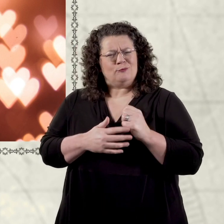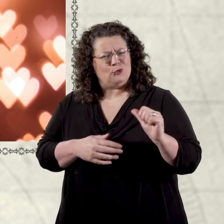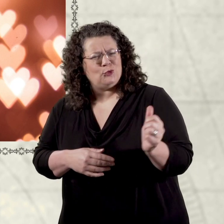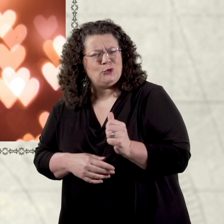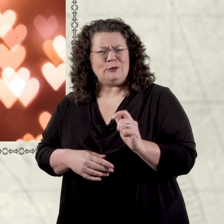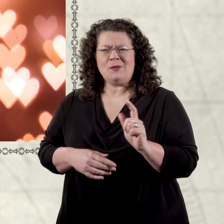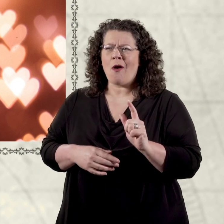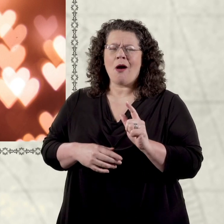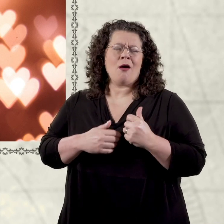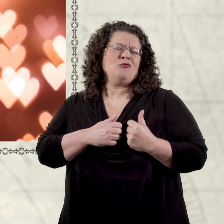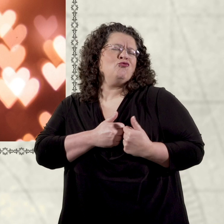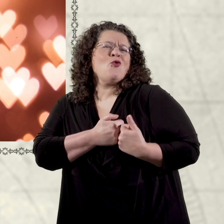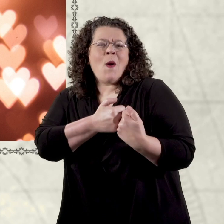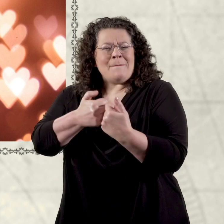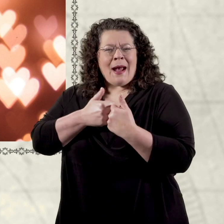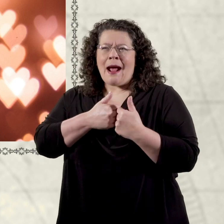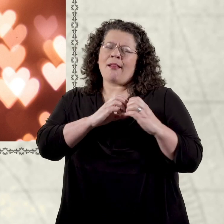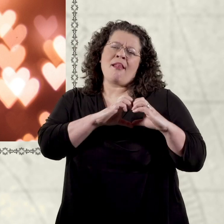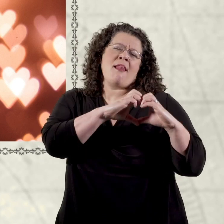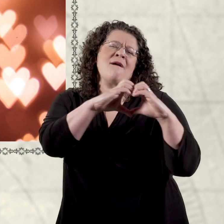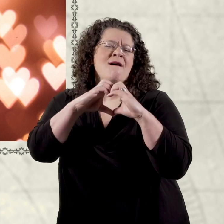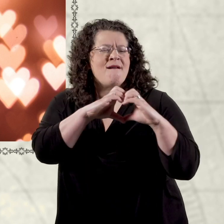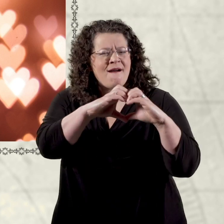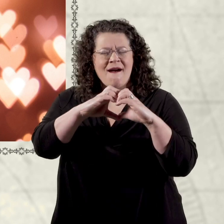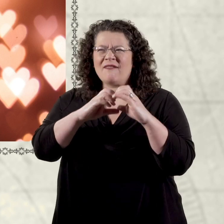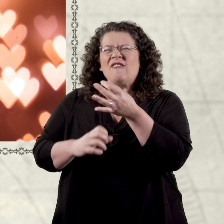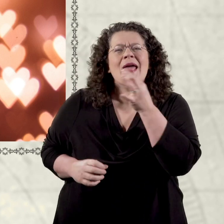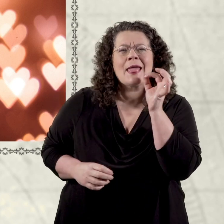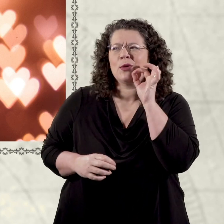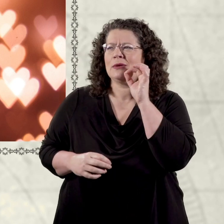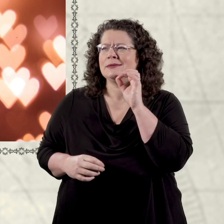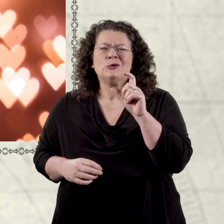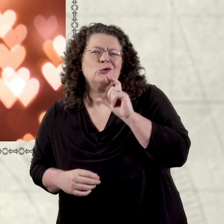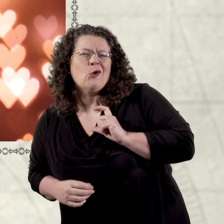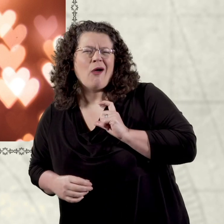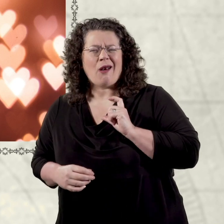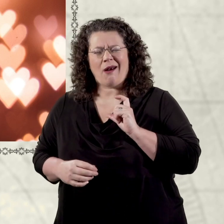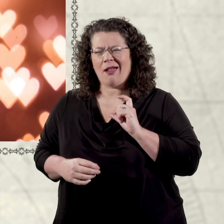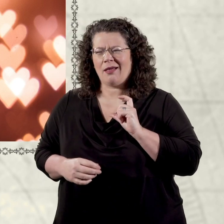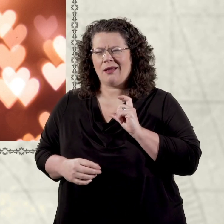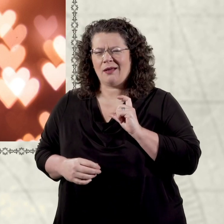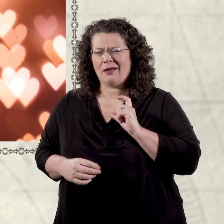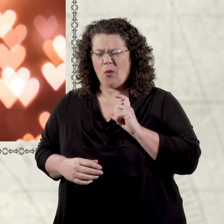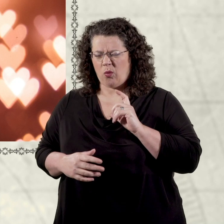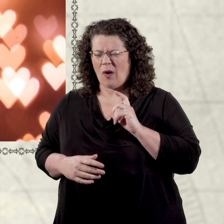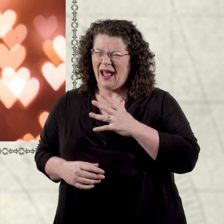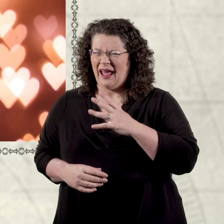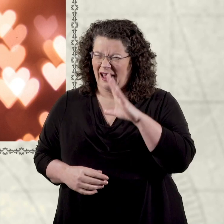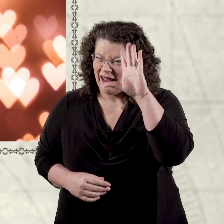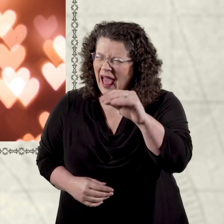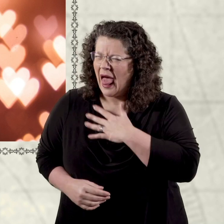Cymru, fod yn ramantus a bod wrth I bodd efo blodau, calonnau, swsys a siocled.